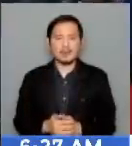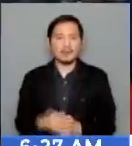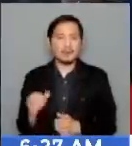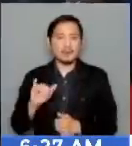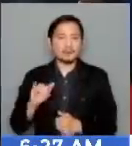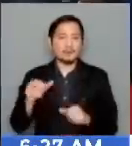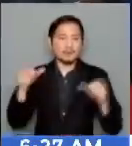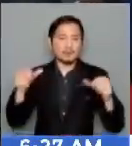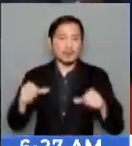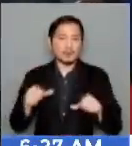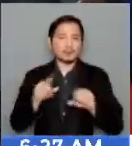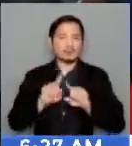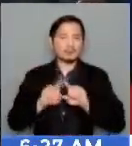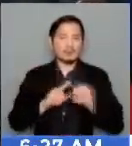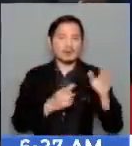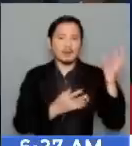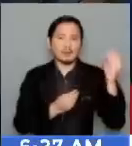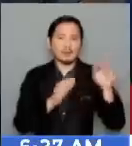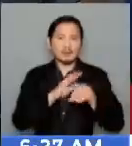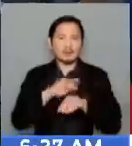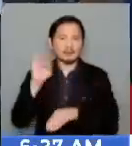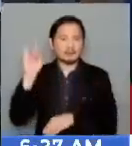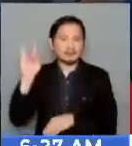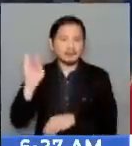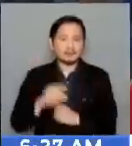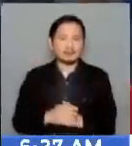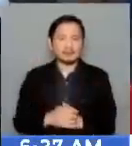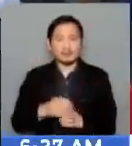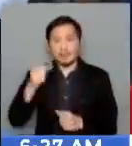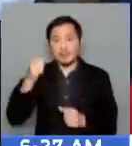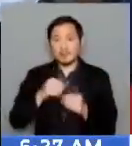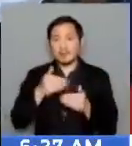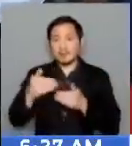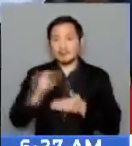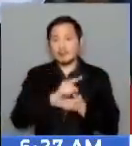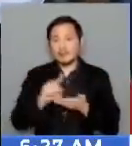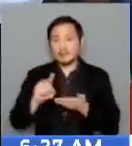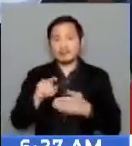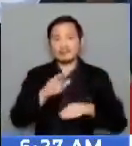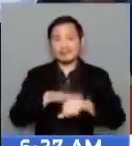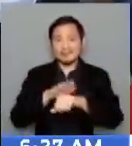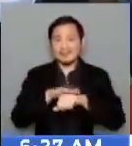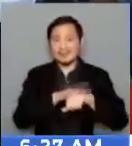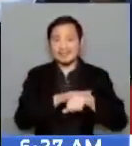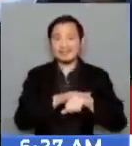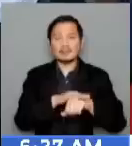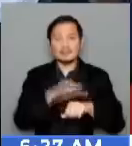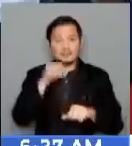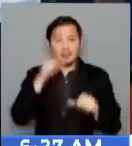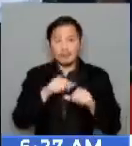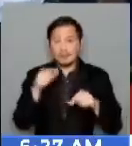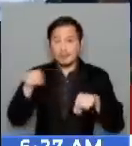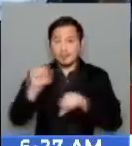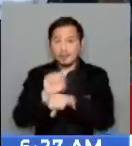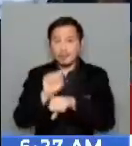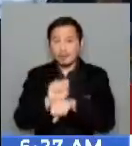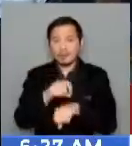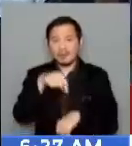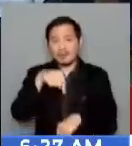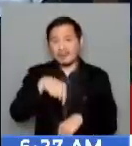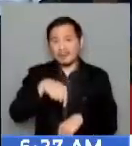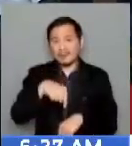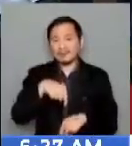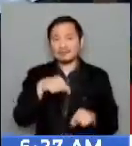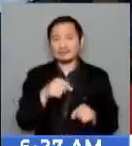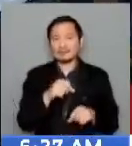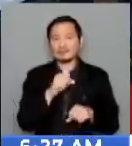kapuso natin motorista na lalo na next week yung mga papasok sa trabaho na dito sa southbound lane ng EDSA approaching nitong flyover na napakabigat